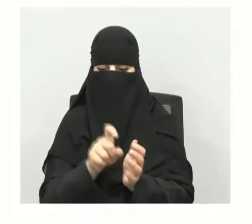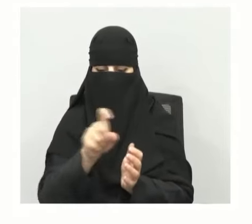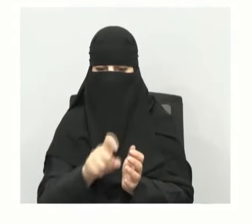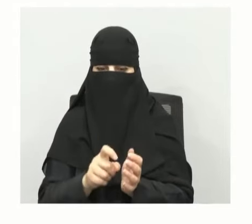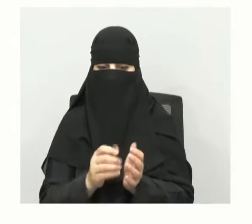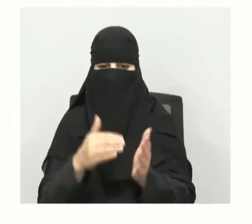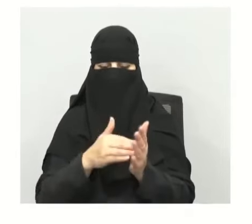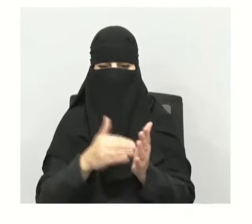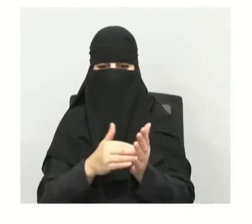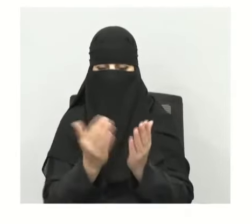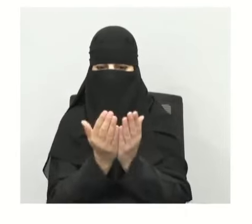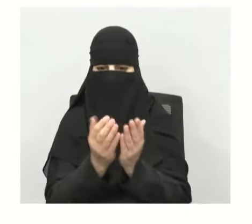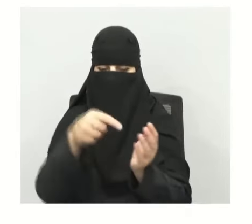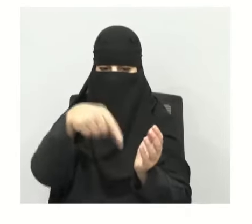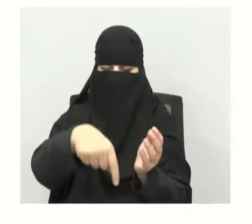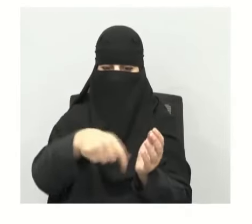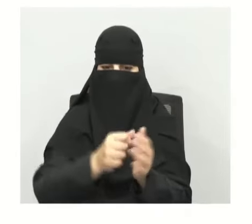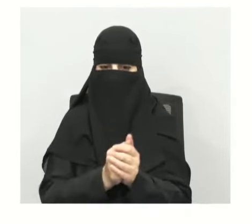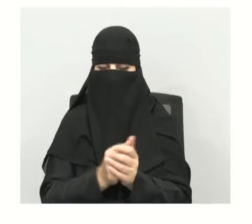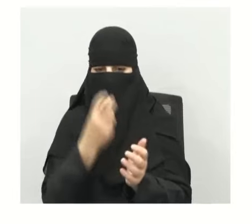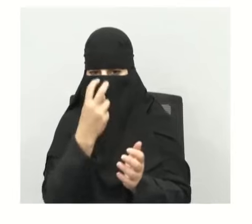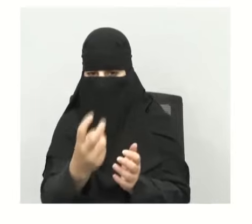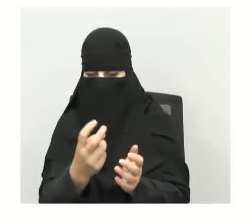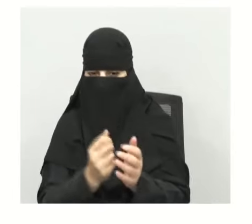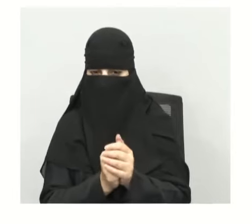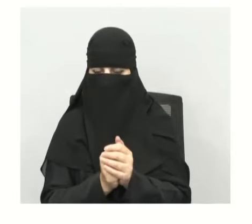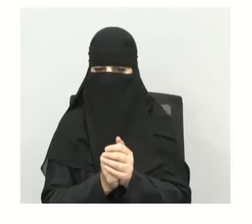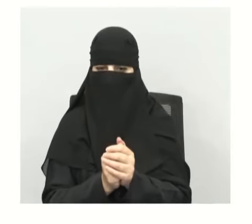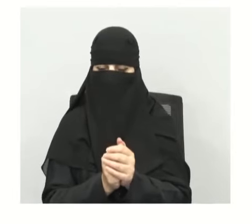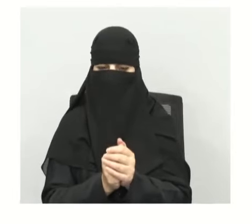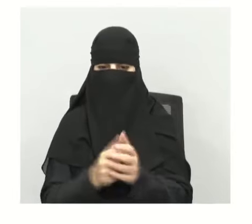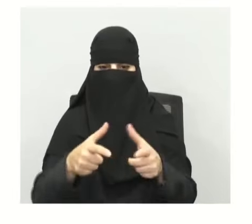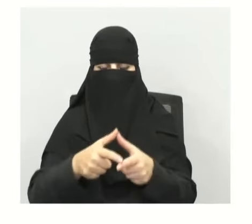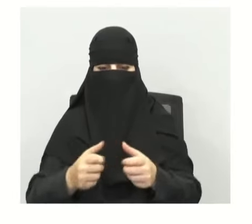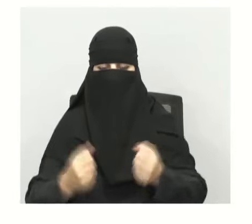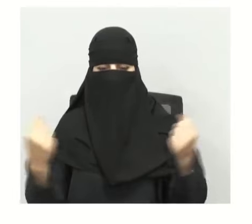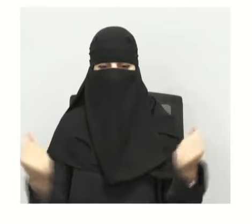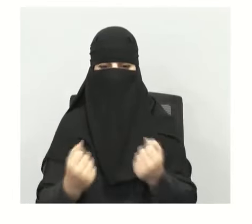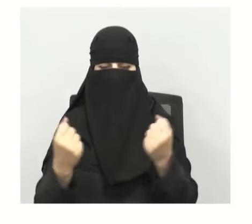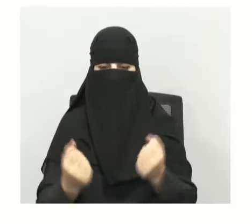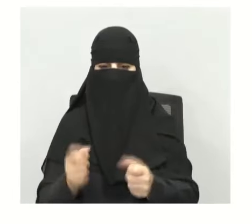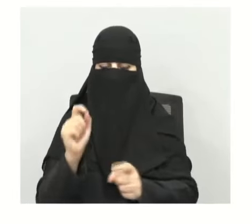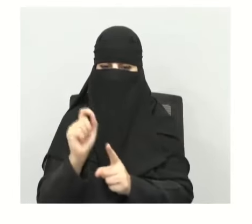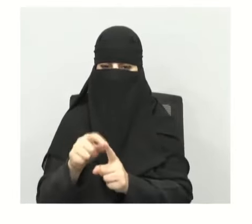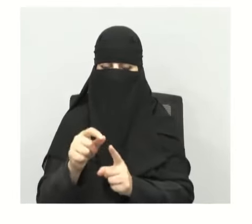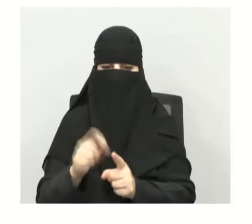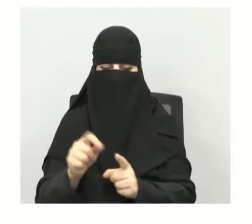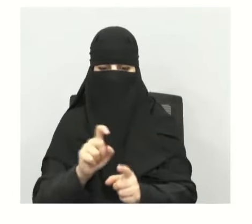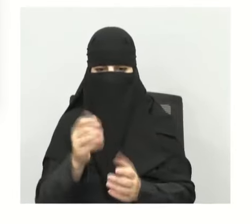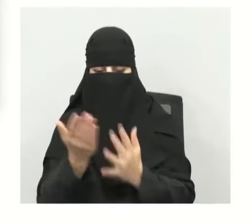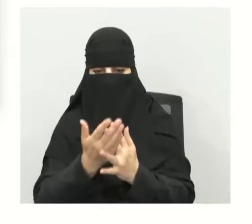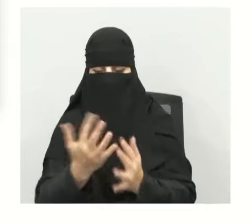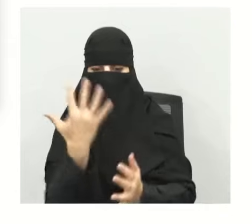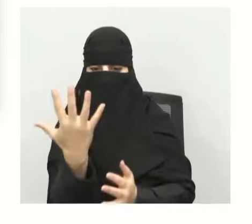ومعه نصل الى ختام درسنا لهذا اليوم استعرضنا مجموعه من التدريبات هدفها تقويم لدروس الفصل